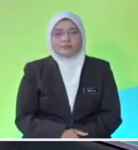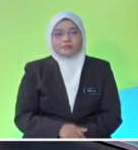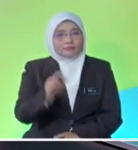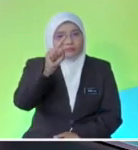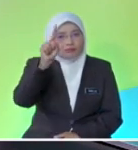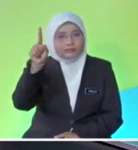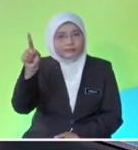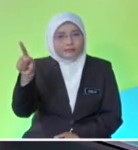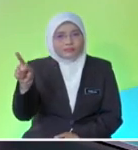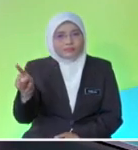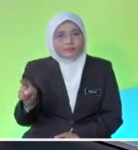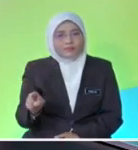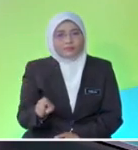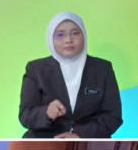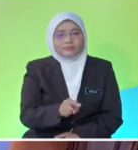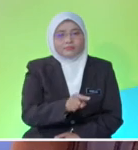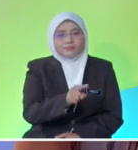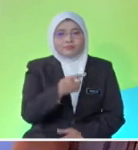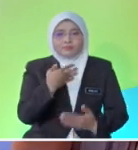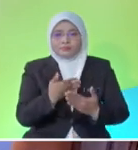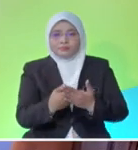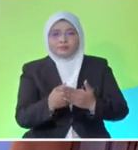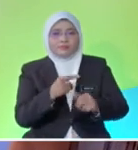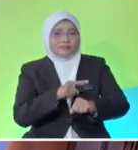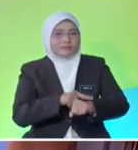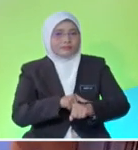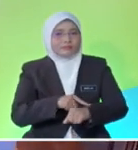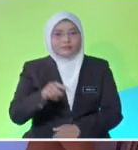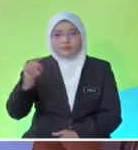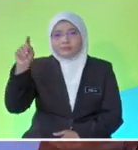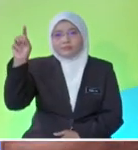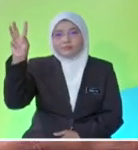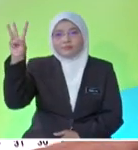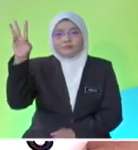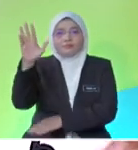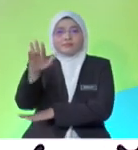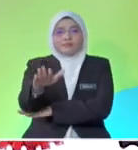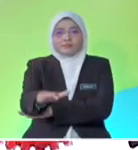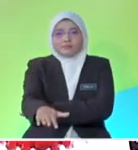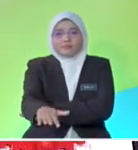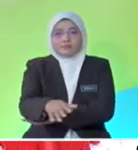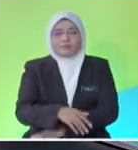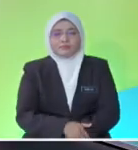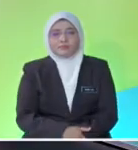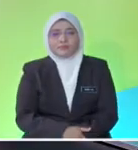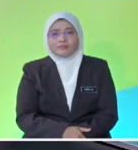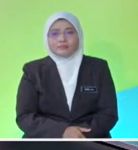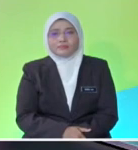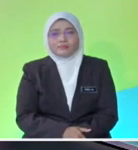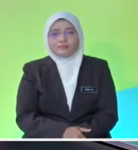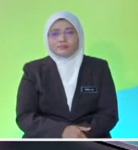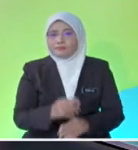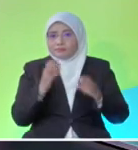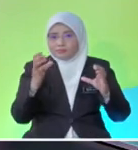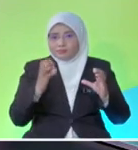petang. Ini 6 petang. 6 petang. Kita pun perlu tengok juga cara penulisan jam ni.